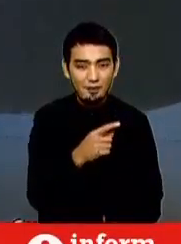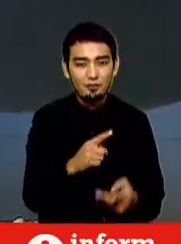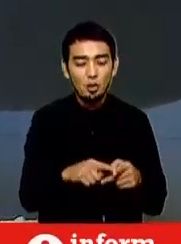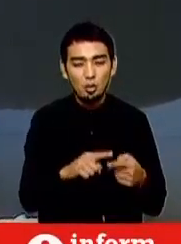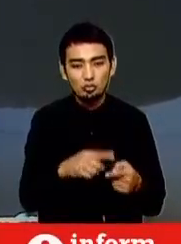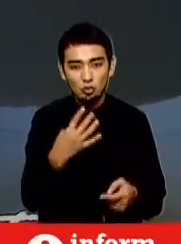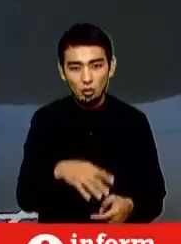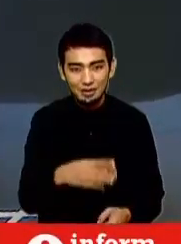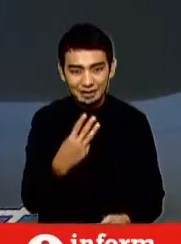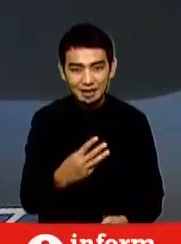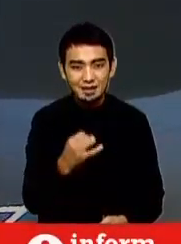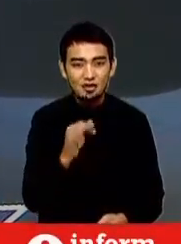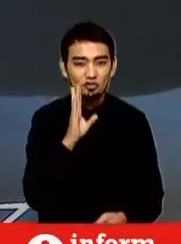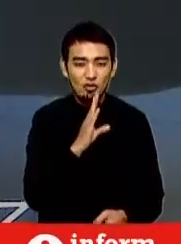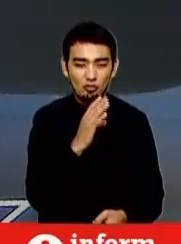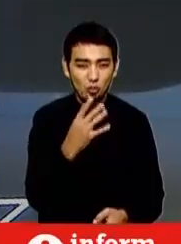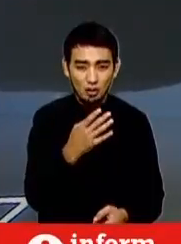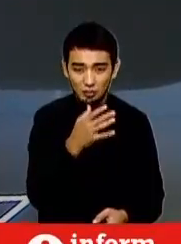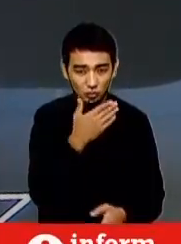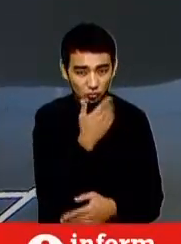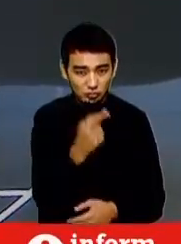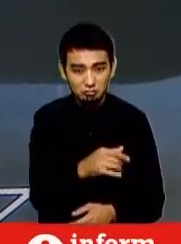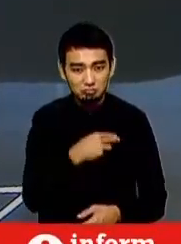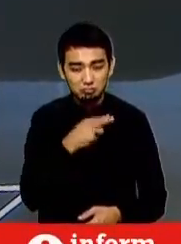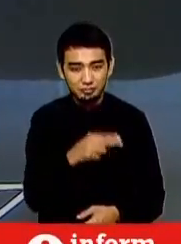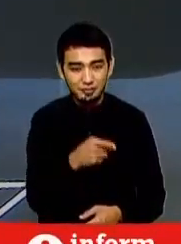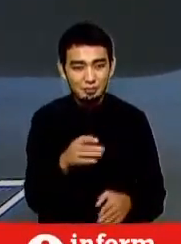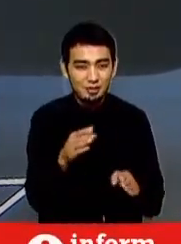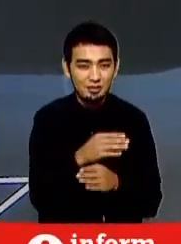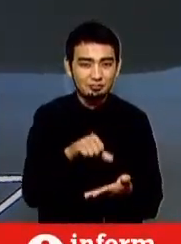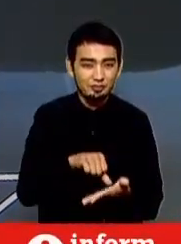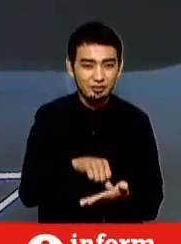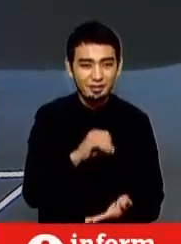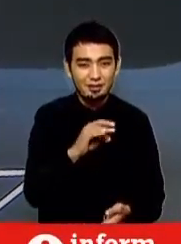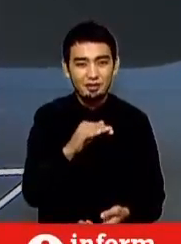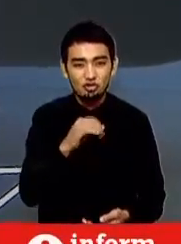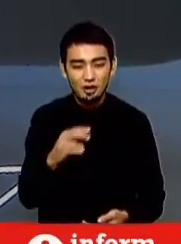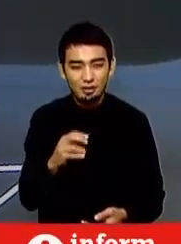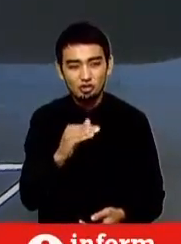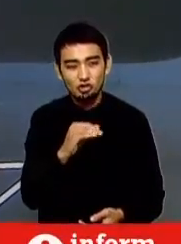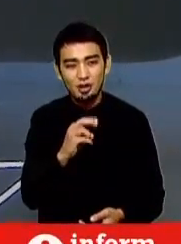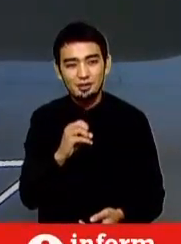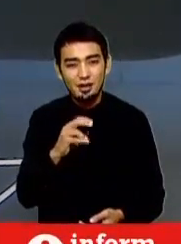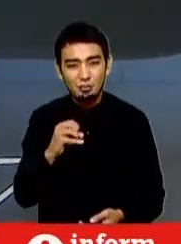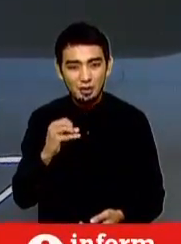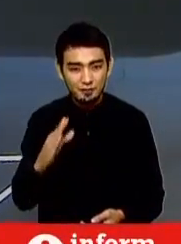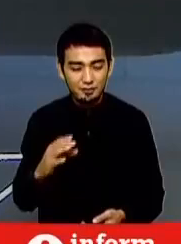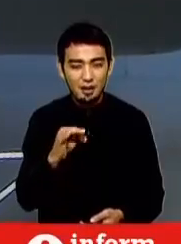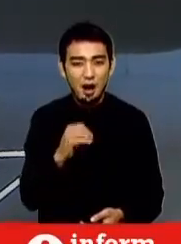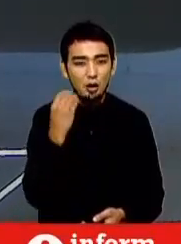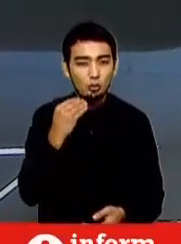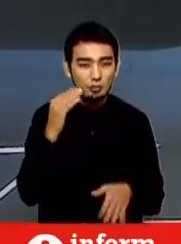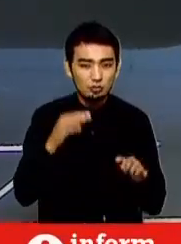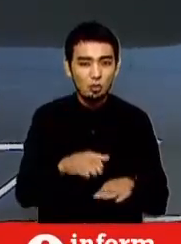адам 40-қа да толмаған күйі өмірден өткен. Ал мына өлең жолдарын ақын жігіт Ержан Жексенбиев өзі Ақтөбеде іссапарда